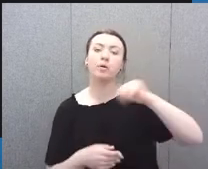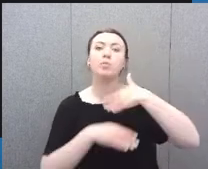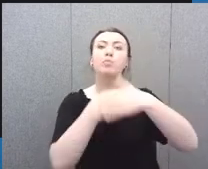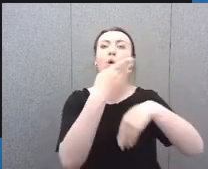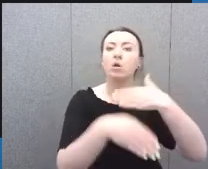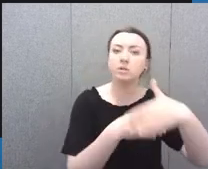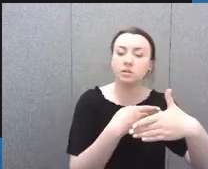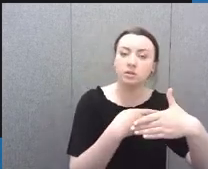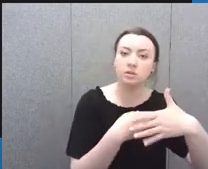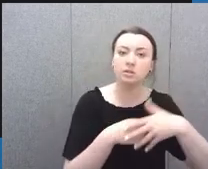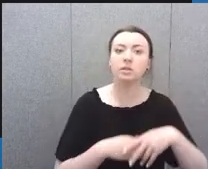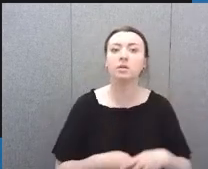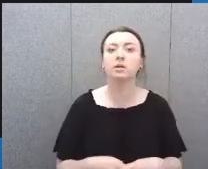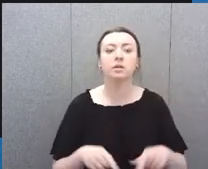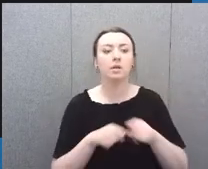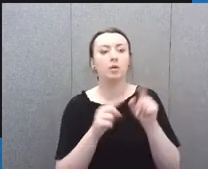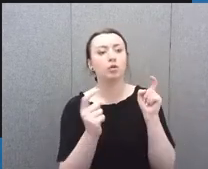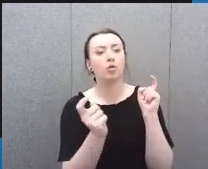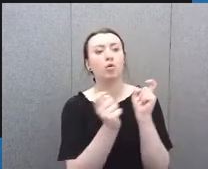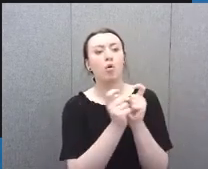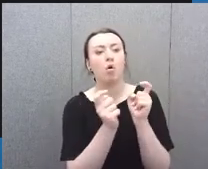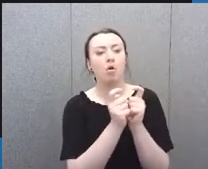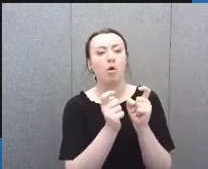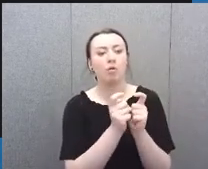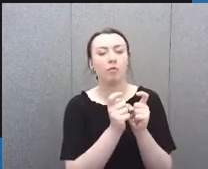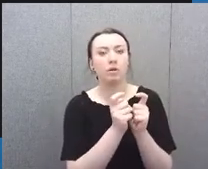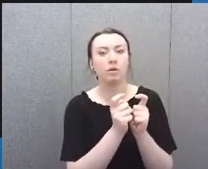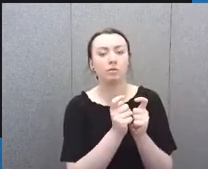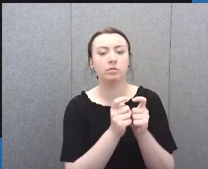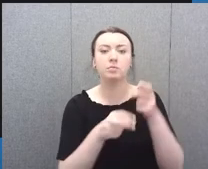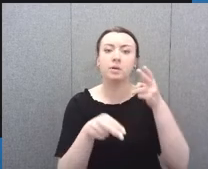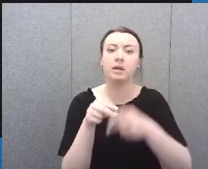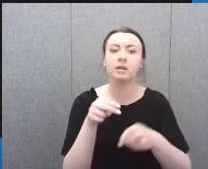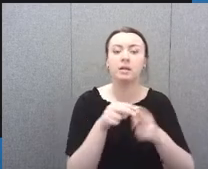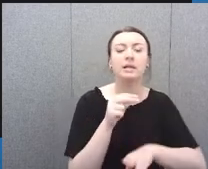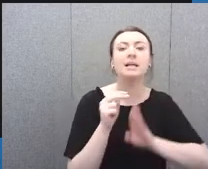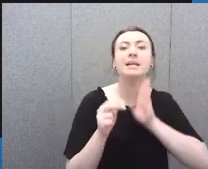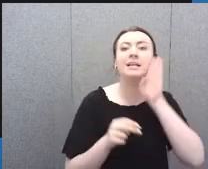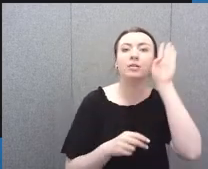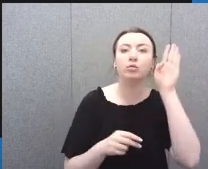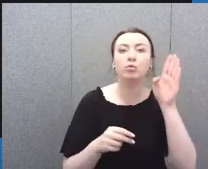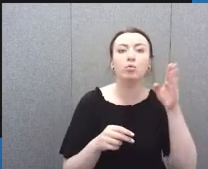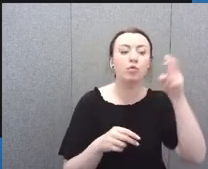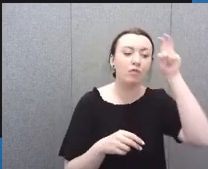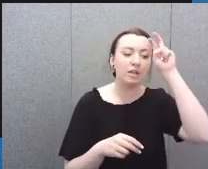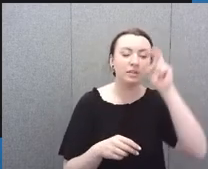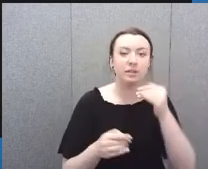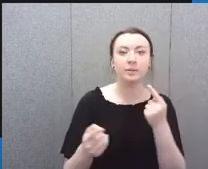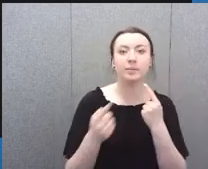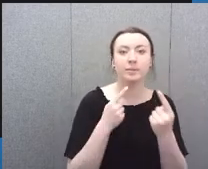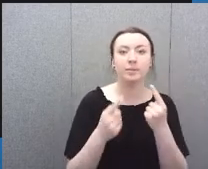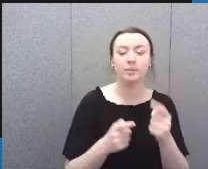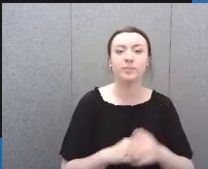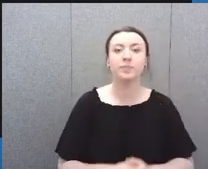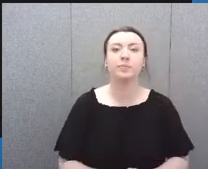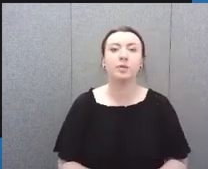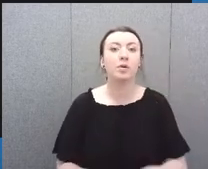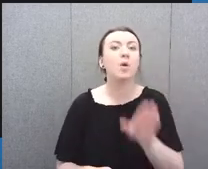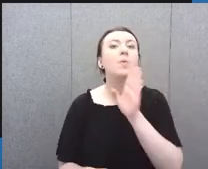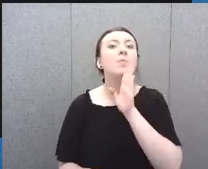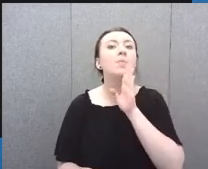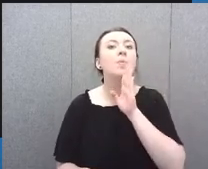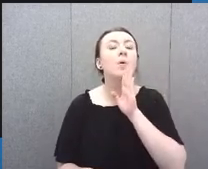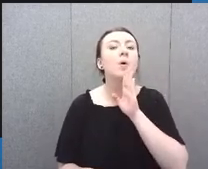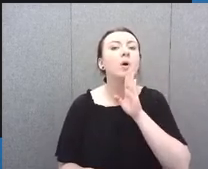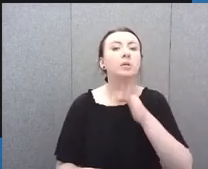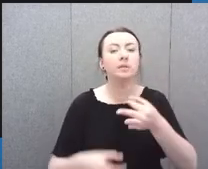в демократических процессах и особенно в решении конфликтов в странах Восточного партнерства?